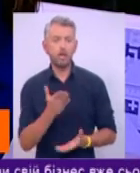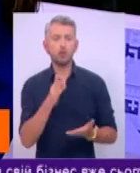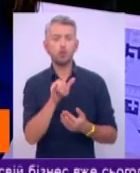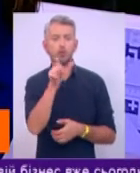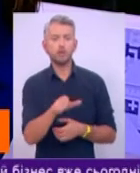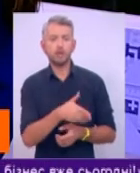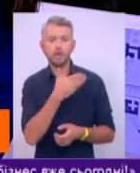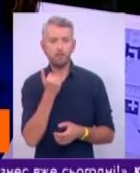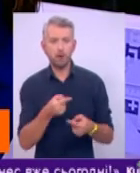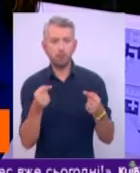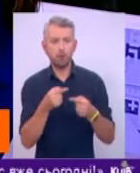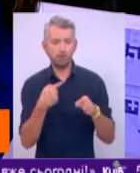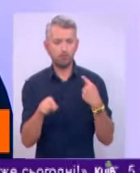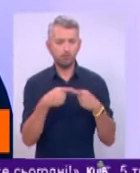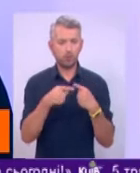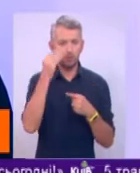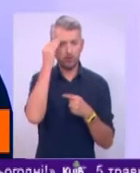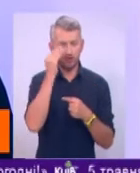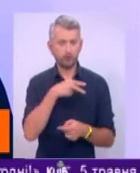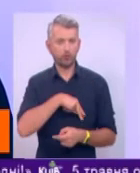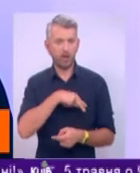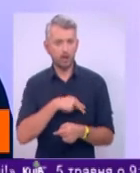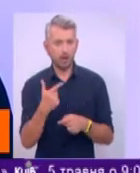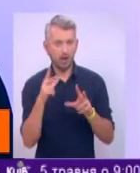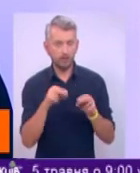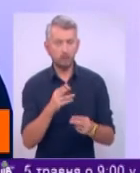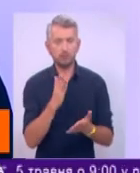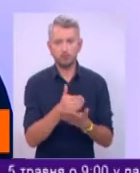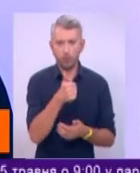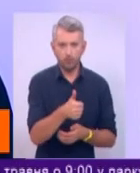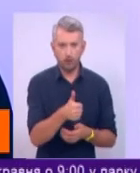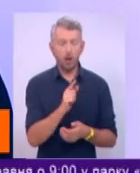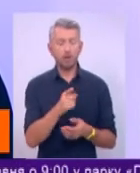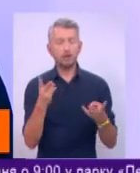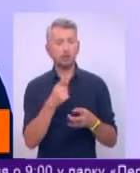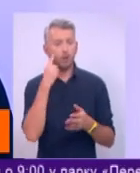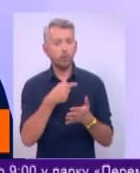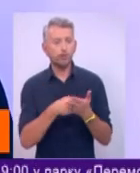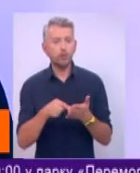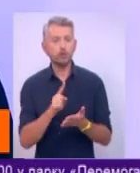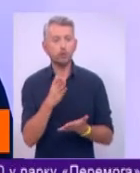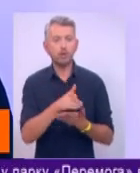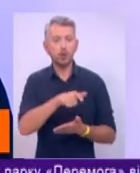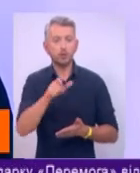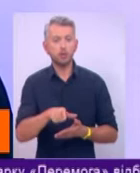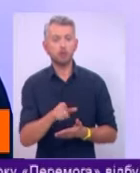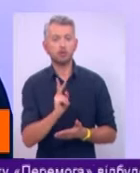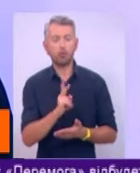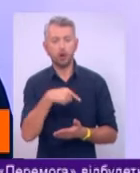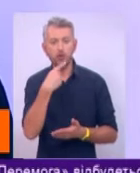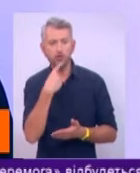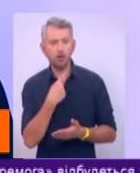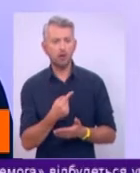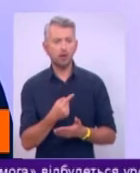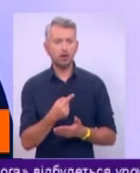людини немає певних протиріч соціальних гарантій, то є добре. Проте, треба зауважити, що є люди, які кажуть, що